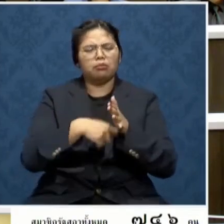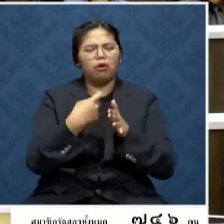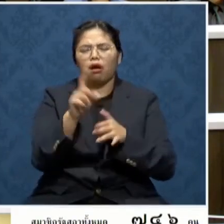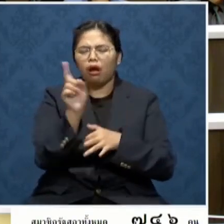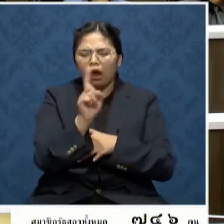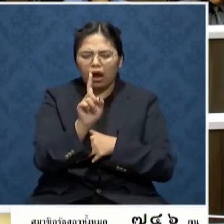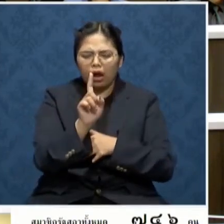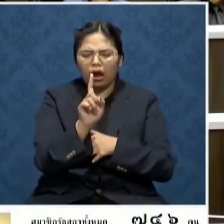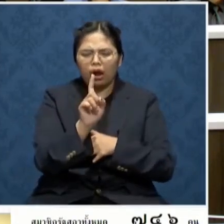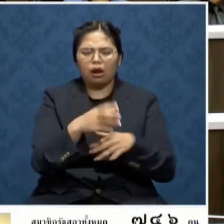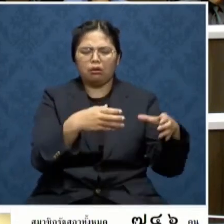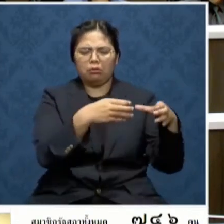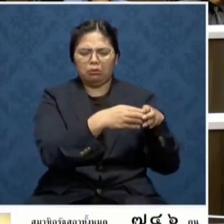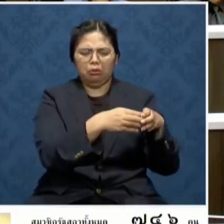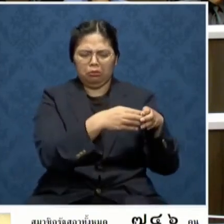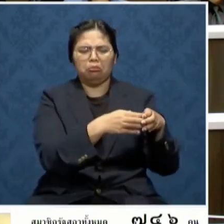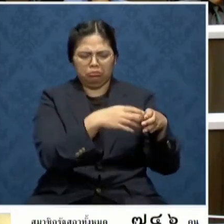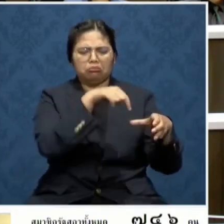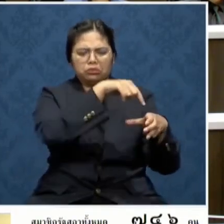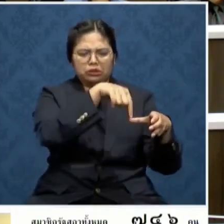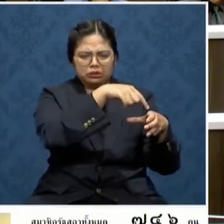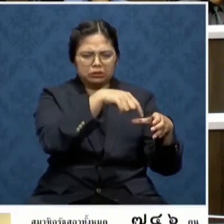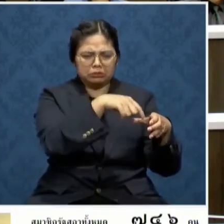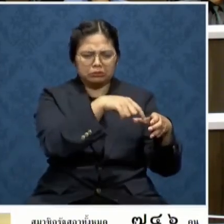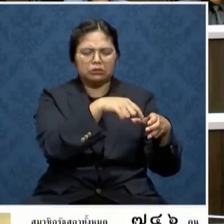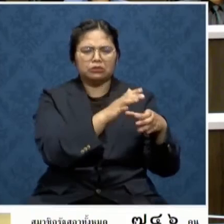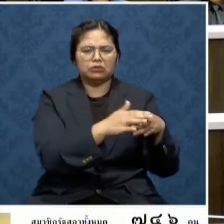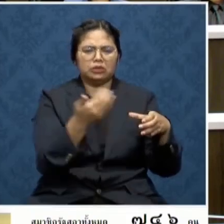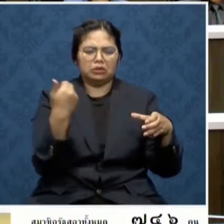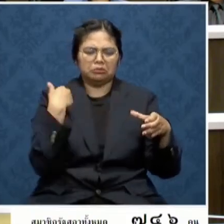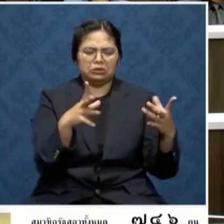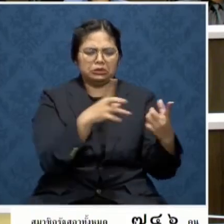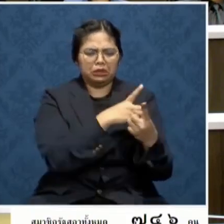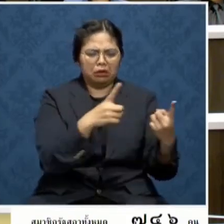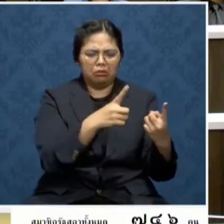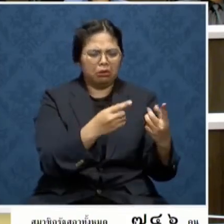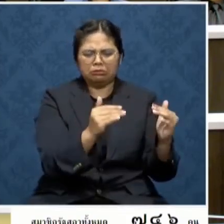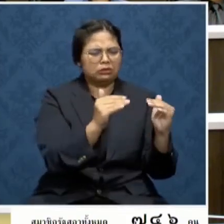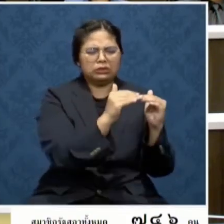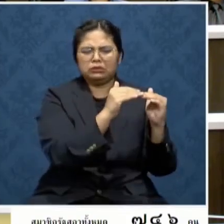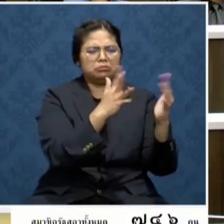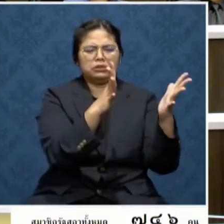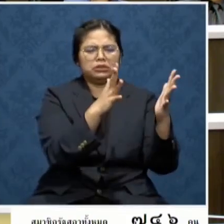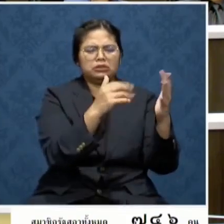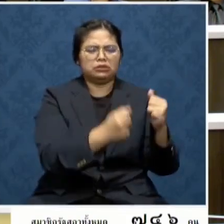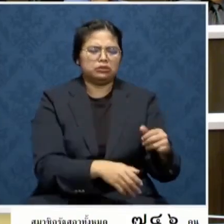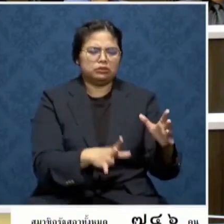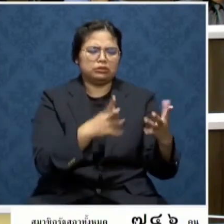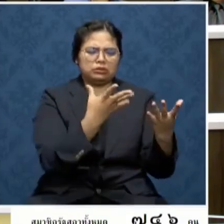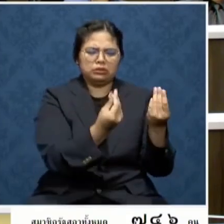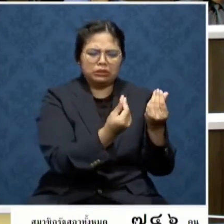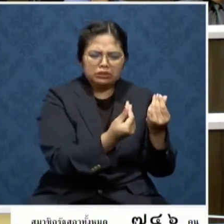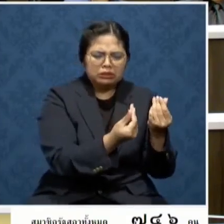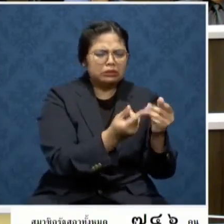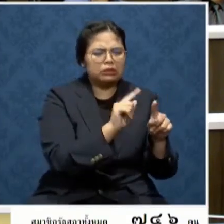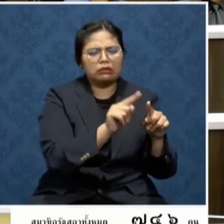กลายเป็นกลุ่มคนที่เปราะบางอยู่ในสังคมนี้ก็เพราะพวกเขาไร้ซึ่งสิทธิ์ทำให้ที่ดินทำกินถูกแย่ง